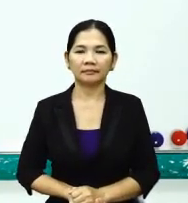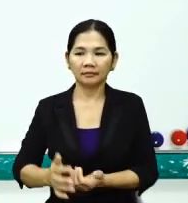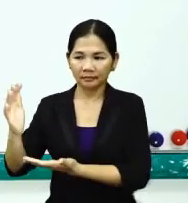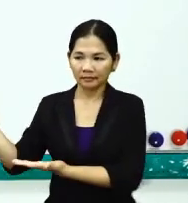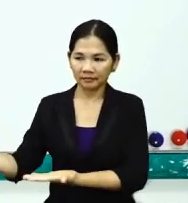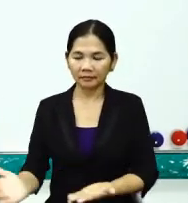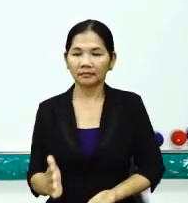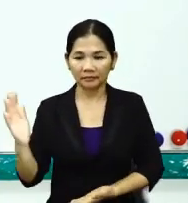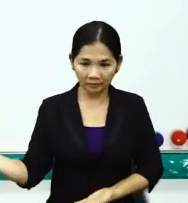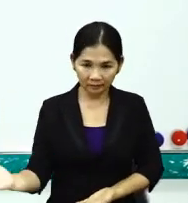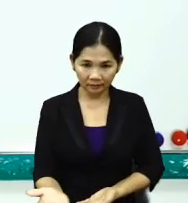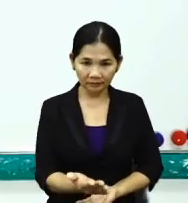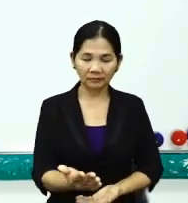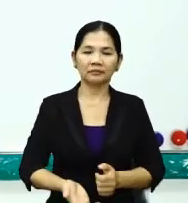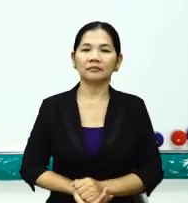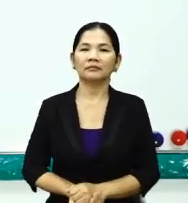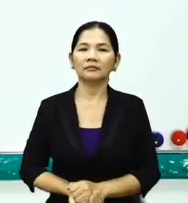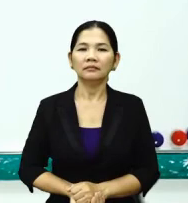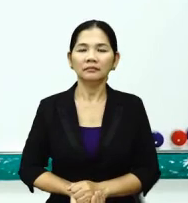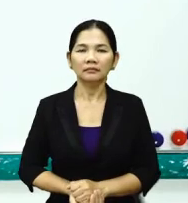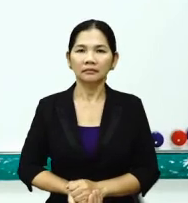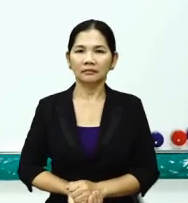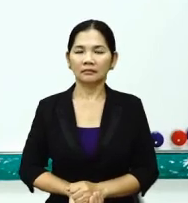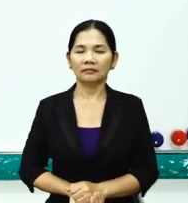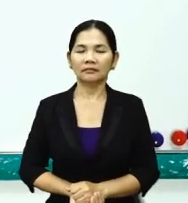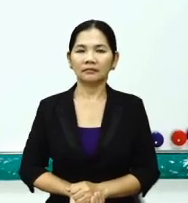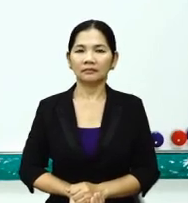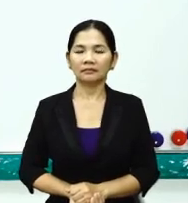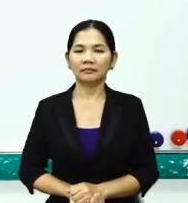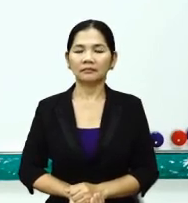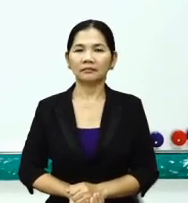ảnh chơn nhiều